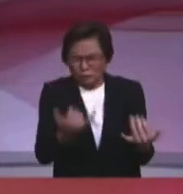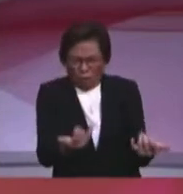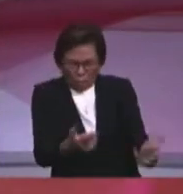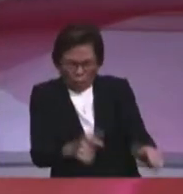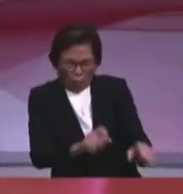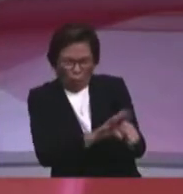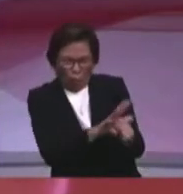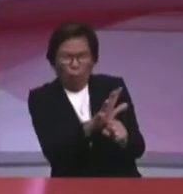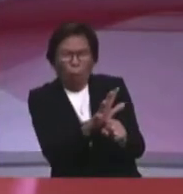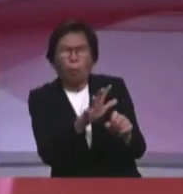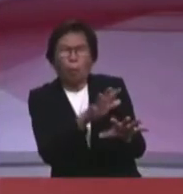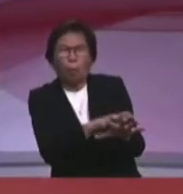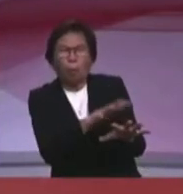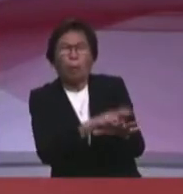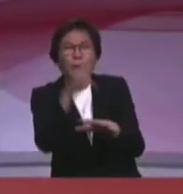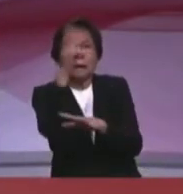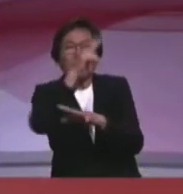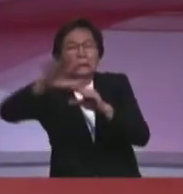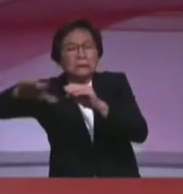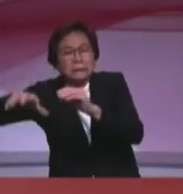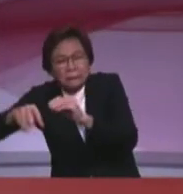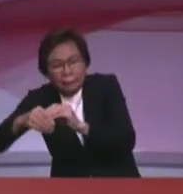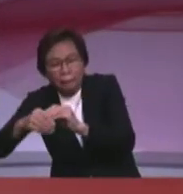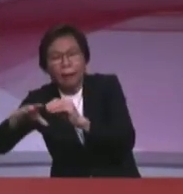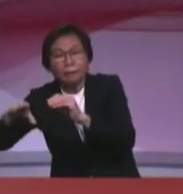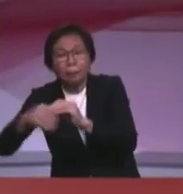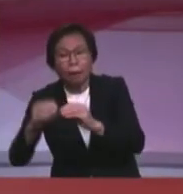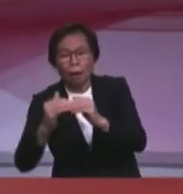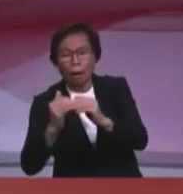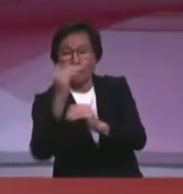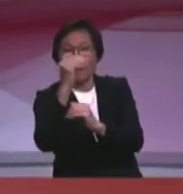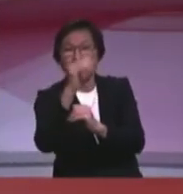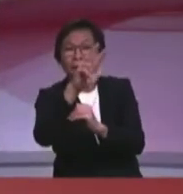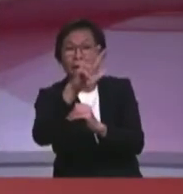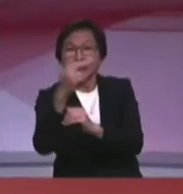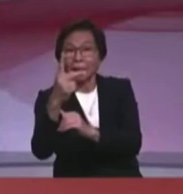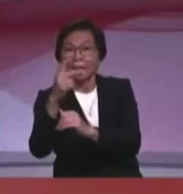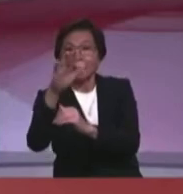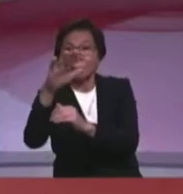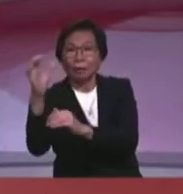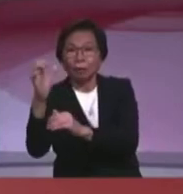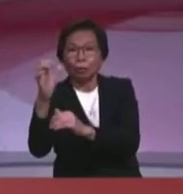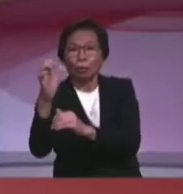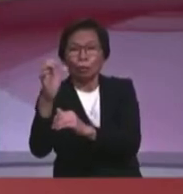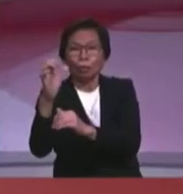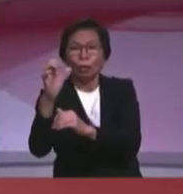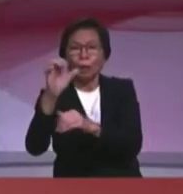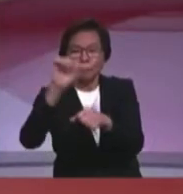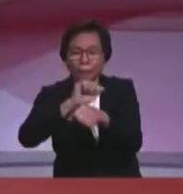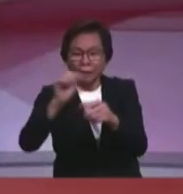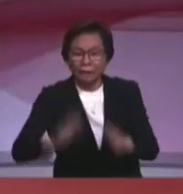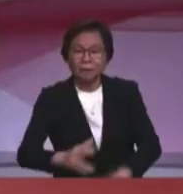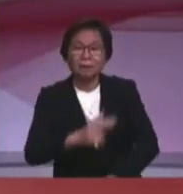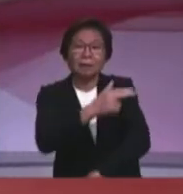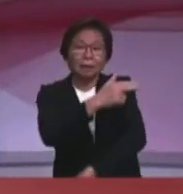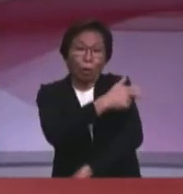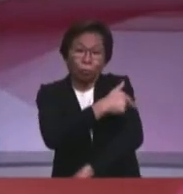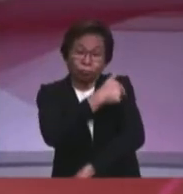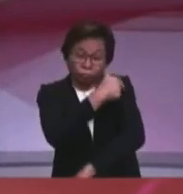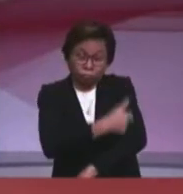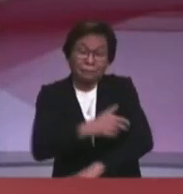semasa kerajaan akan menambah lebih dari p3500 anggota kesehatan